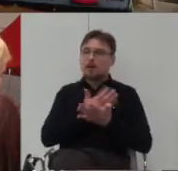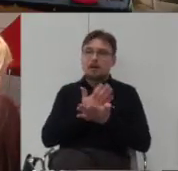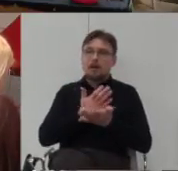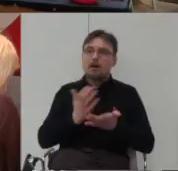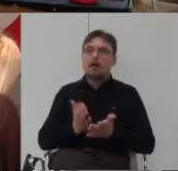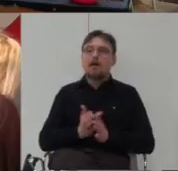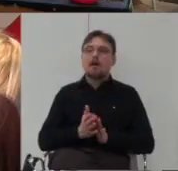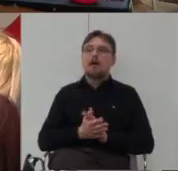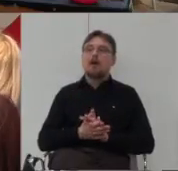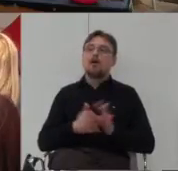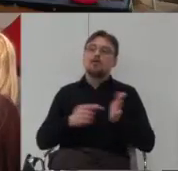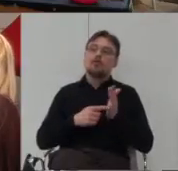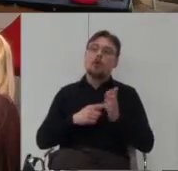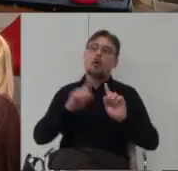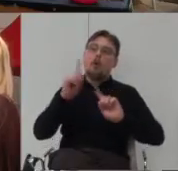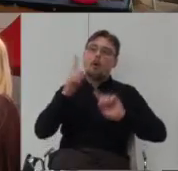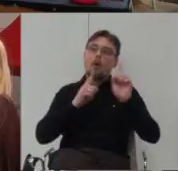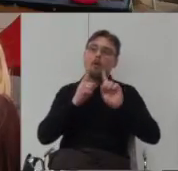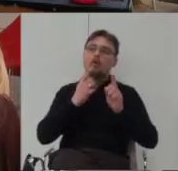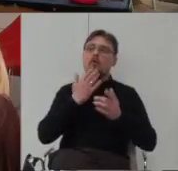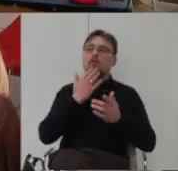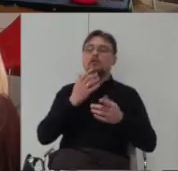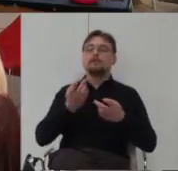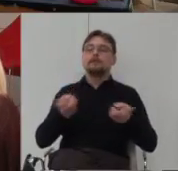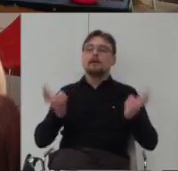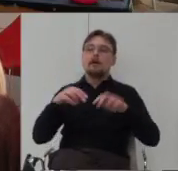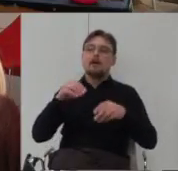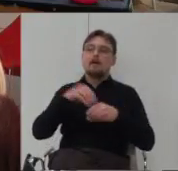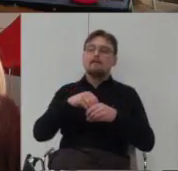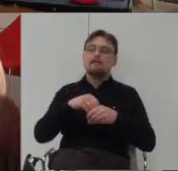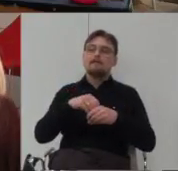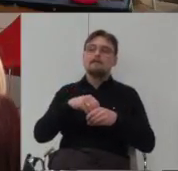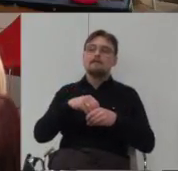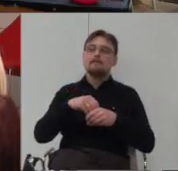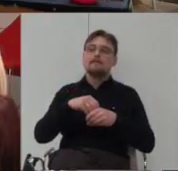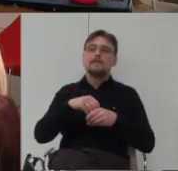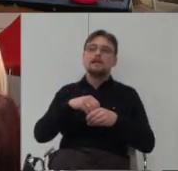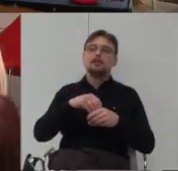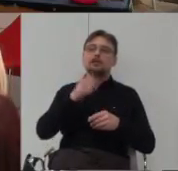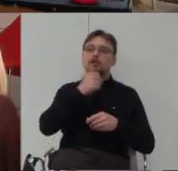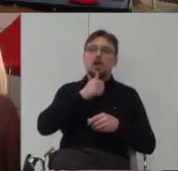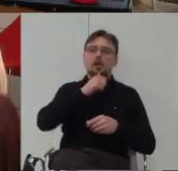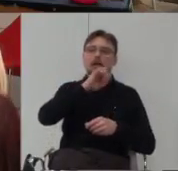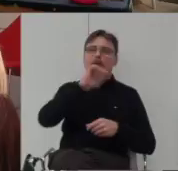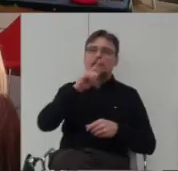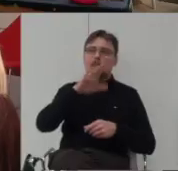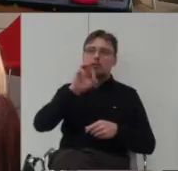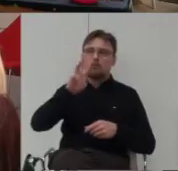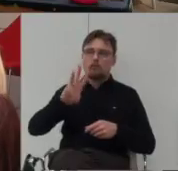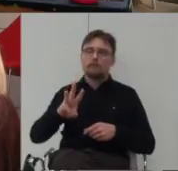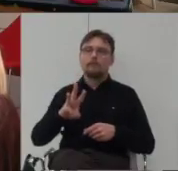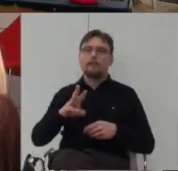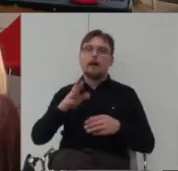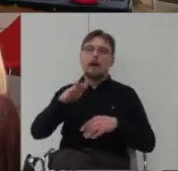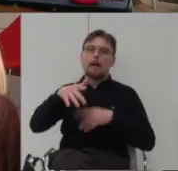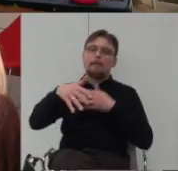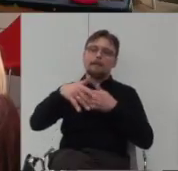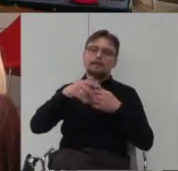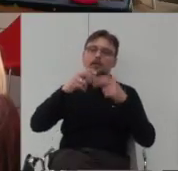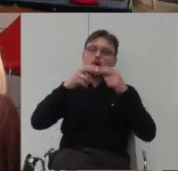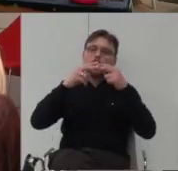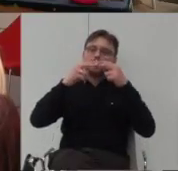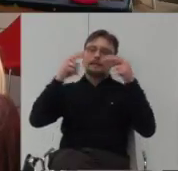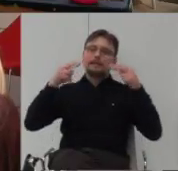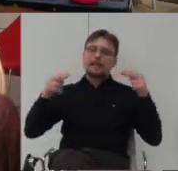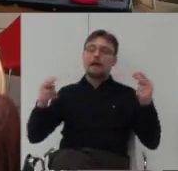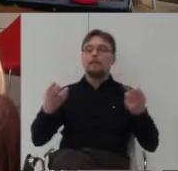powstał na dziedzińcu zielonego, w trakcie zielonego jazdowa na dziedzińcu Zamku Jazdowskiego.